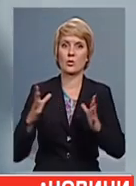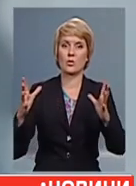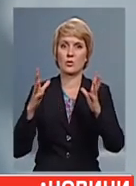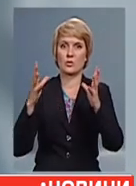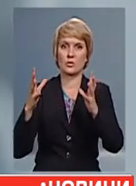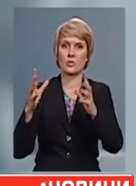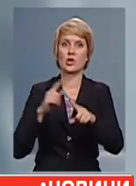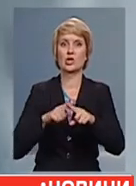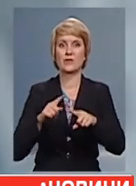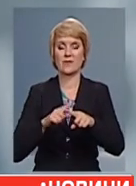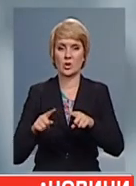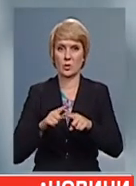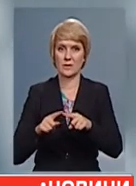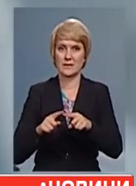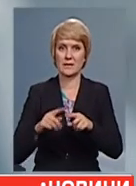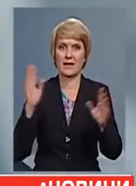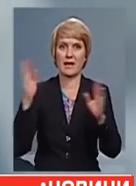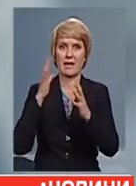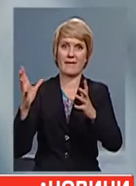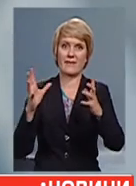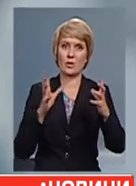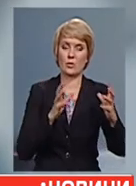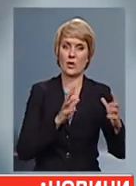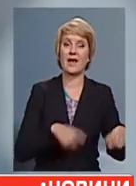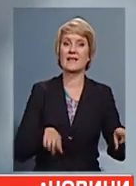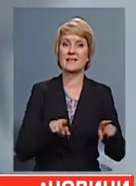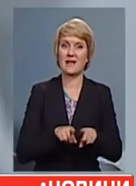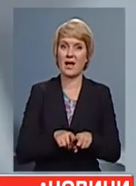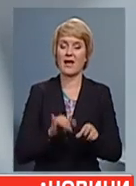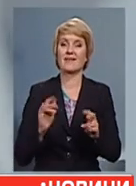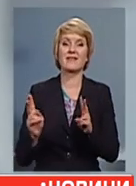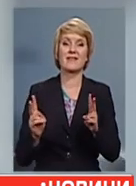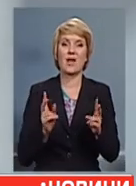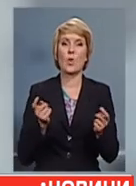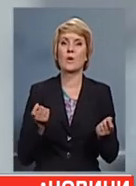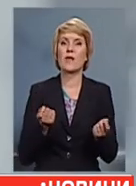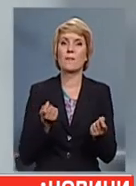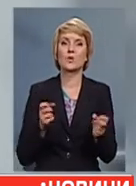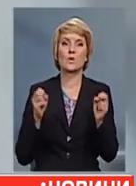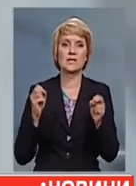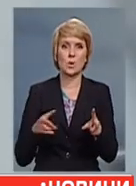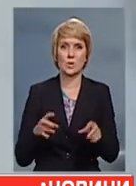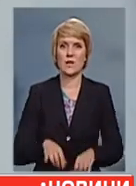і швидкості вітру. Таким чином, ніякої найменшої загрози